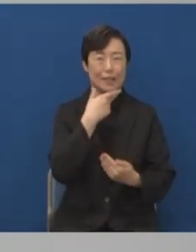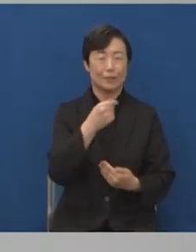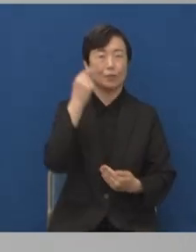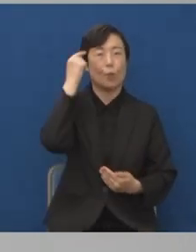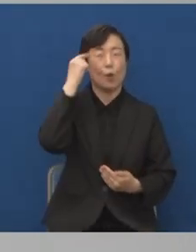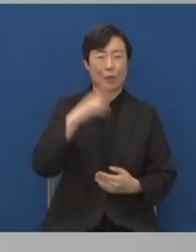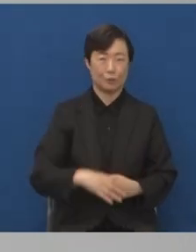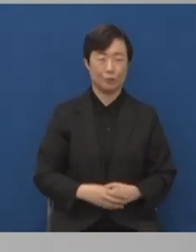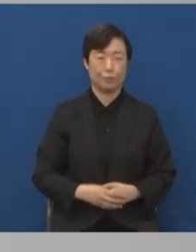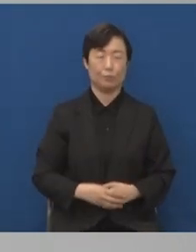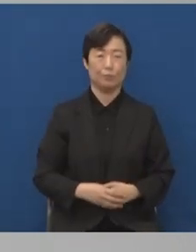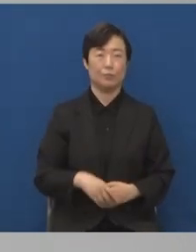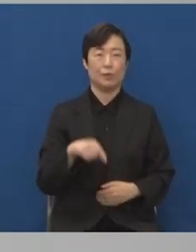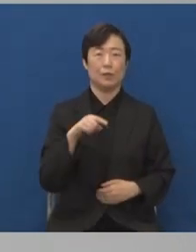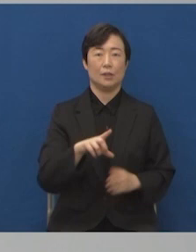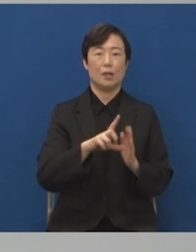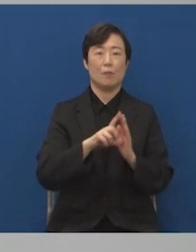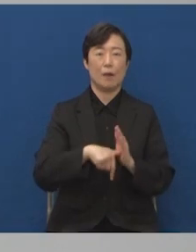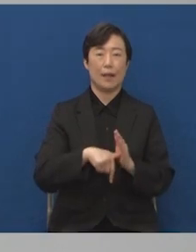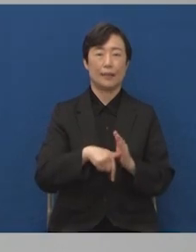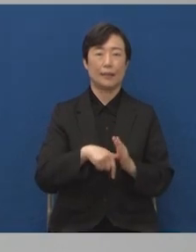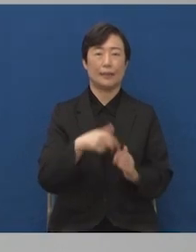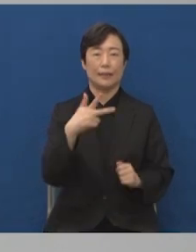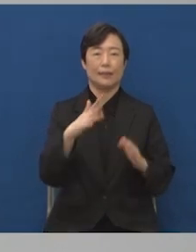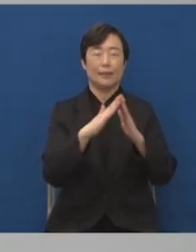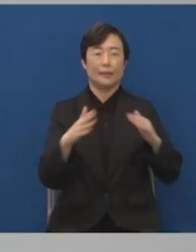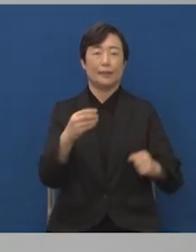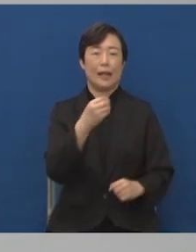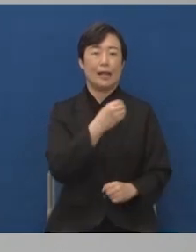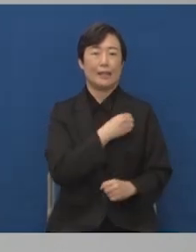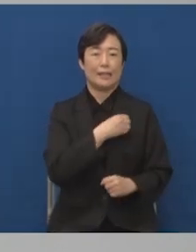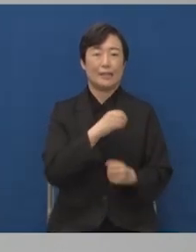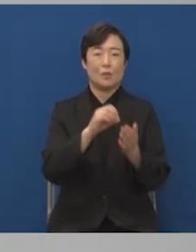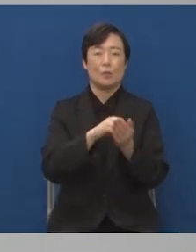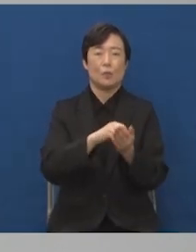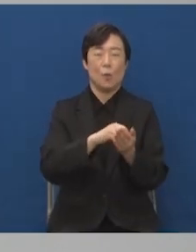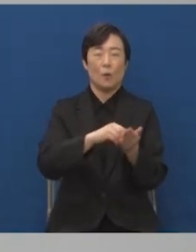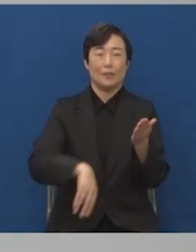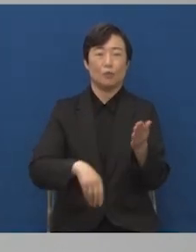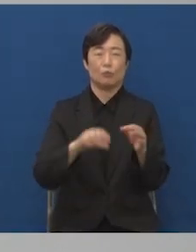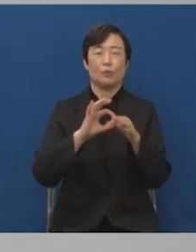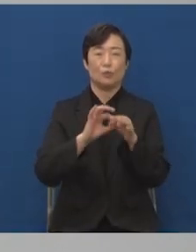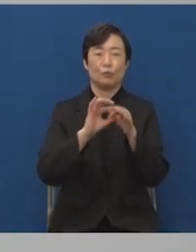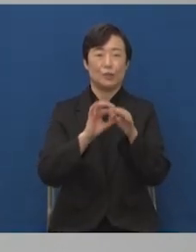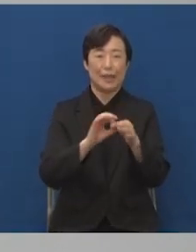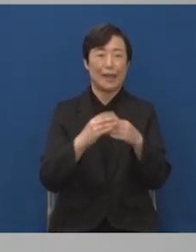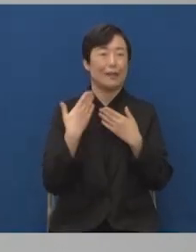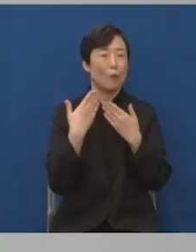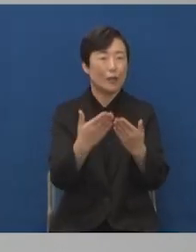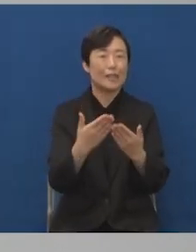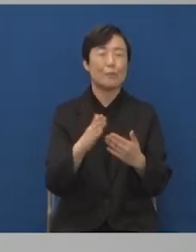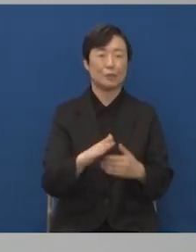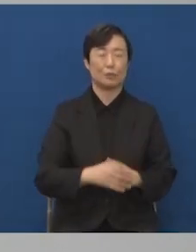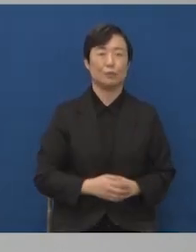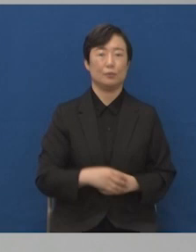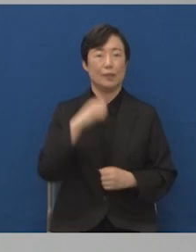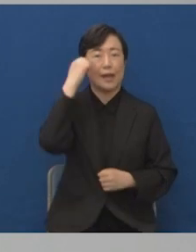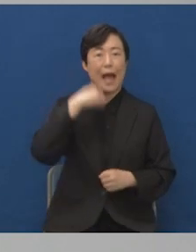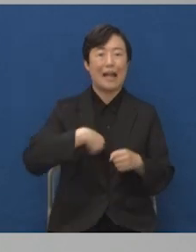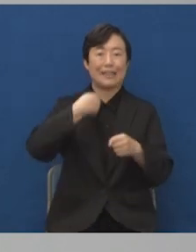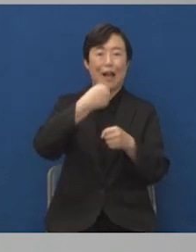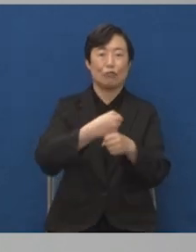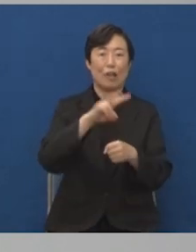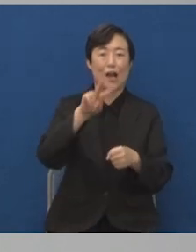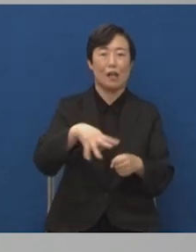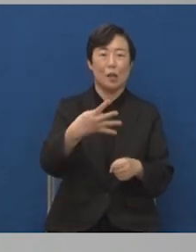。この場合市会議員の辞職についてを議題といたします。お諮りいたします。朝倉亮議員の市会